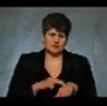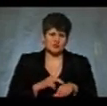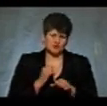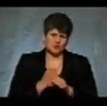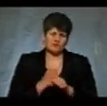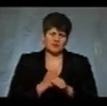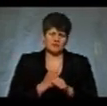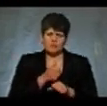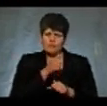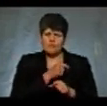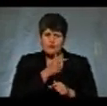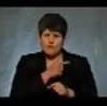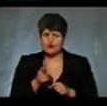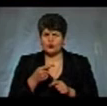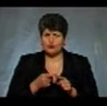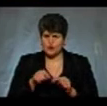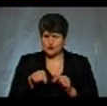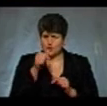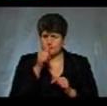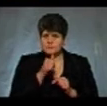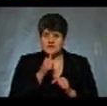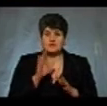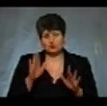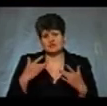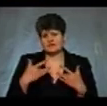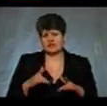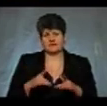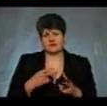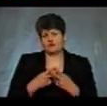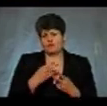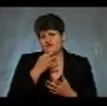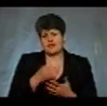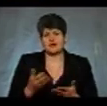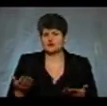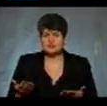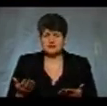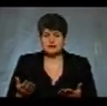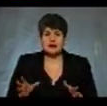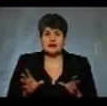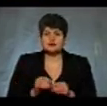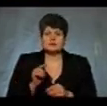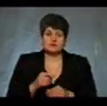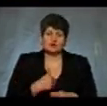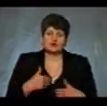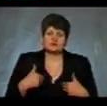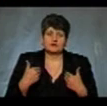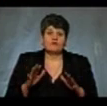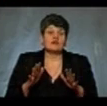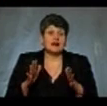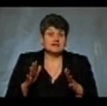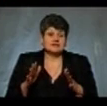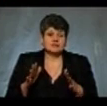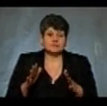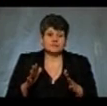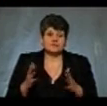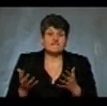протягом цього місяця і будете звільнені від кримінальної відповідальності. Разом з тим, хочу звернутися, що в разі виявлення